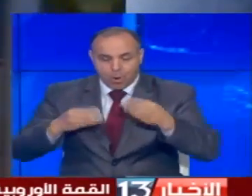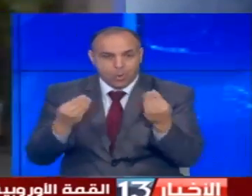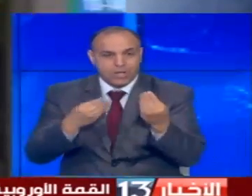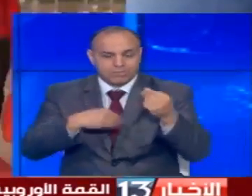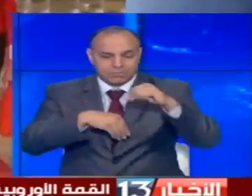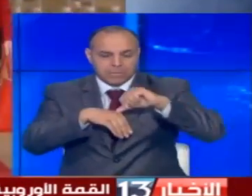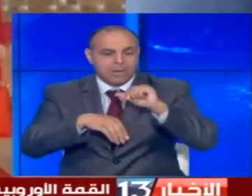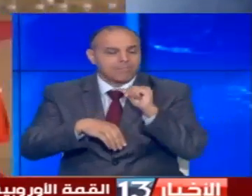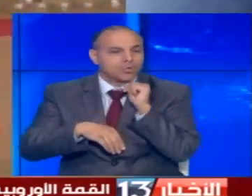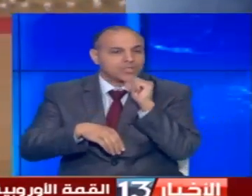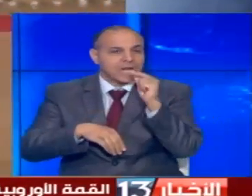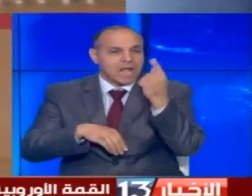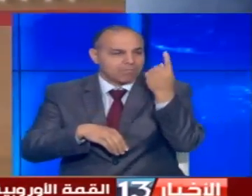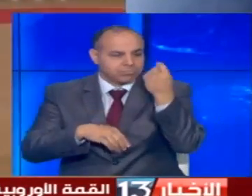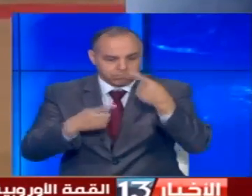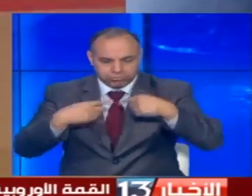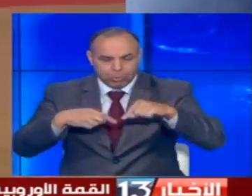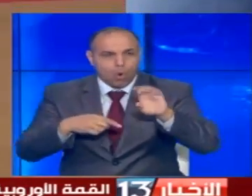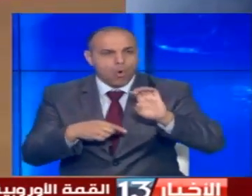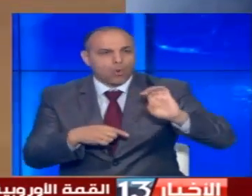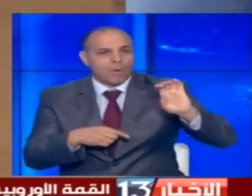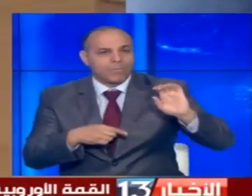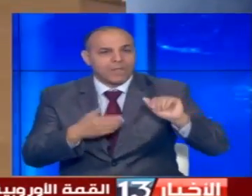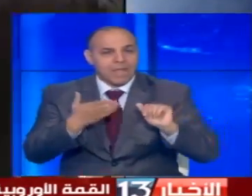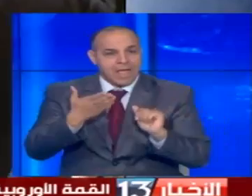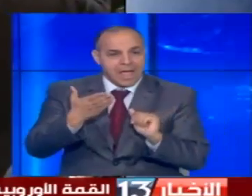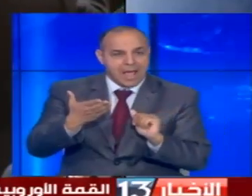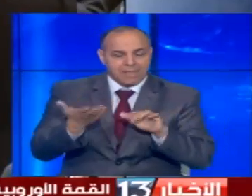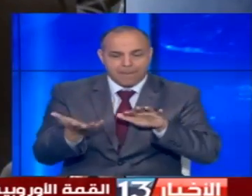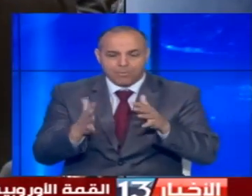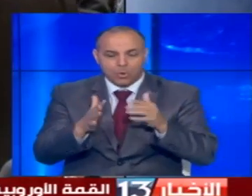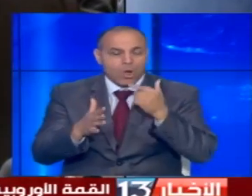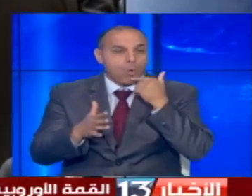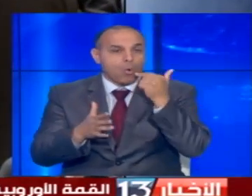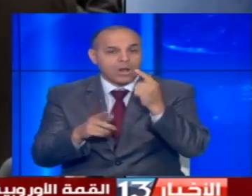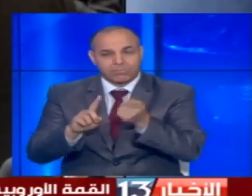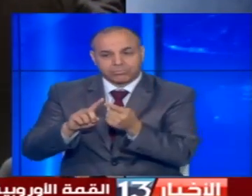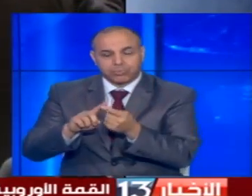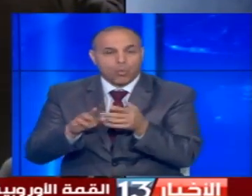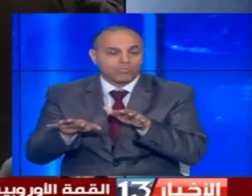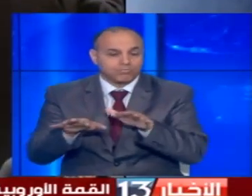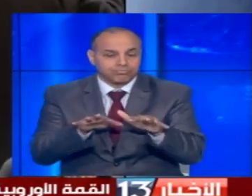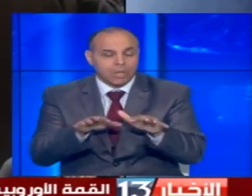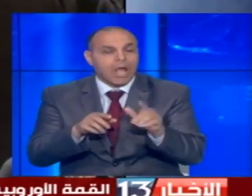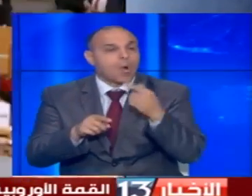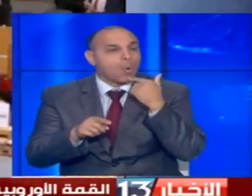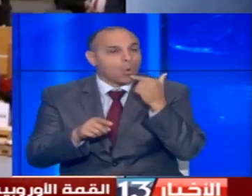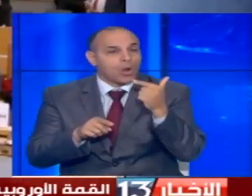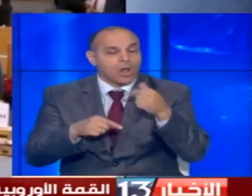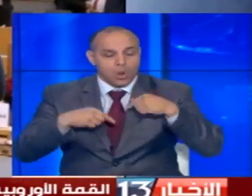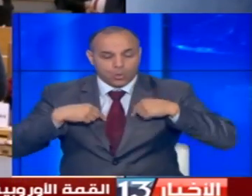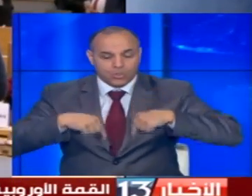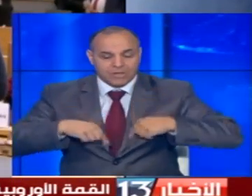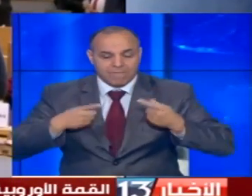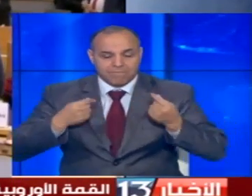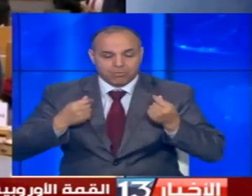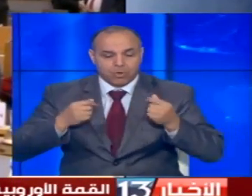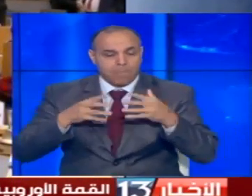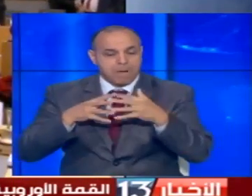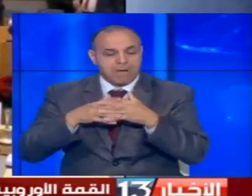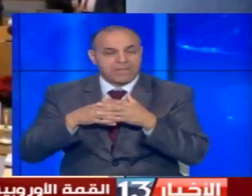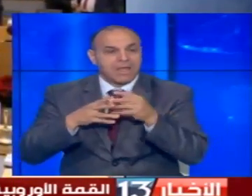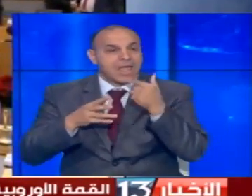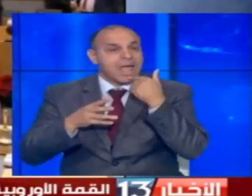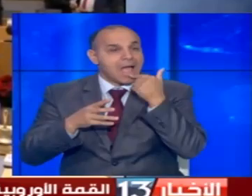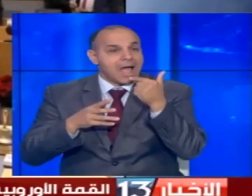بروكسل في ثاني ايام القمه الاوروبيه حيث من المتوقع اعتماد اجراءات وافق عليها وزراء ماليه التكتل